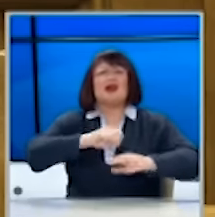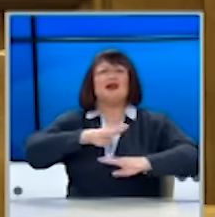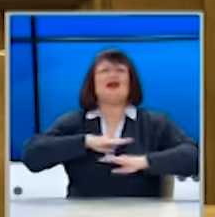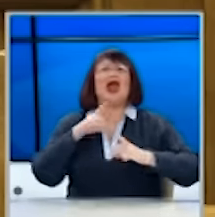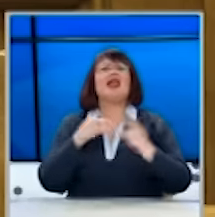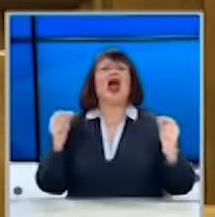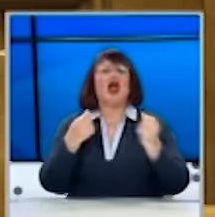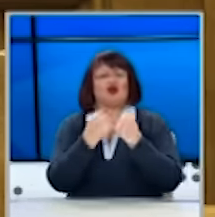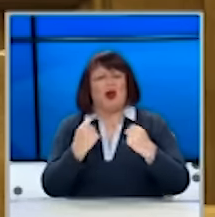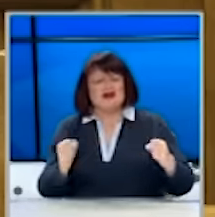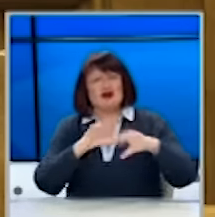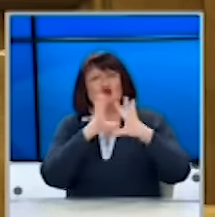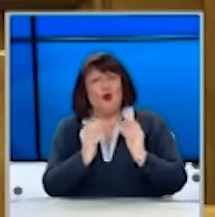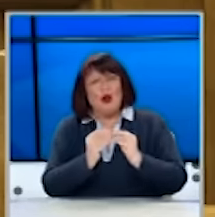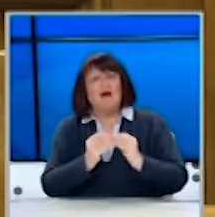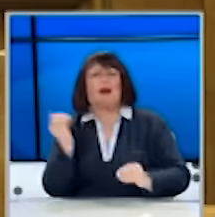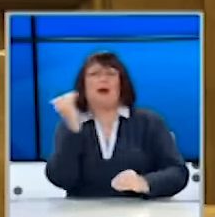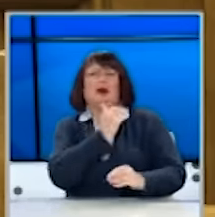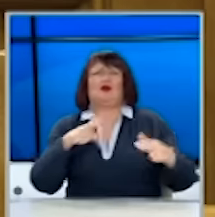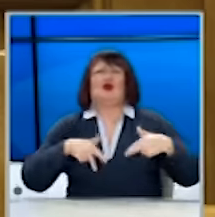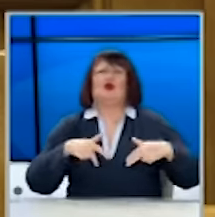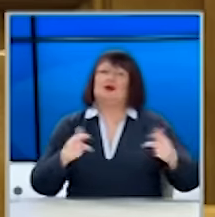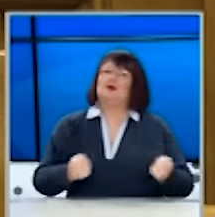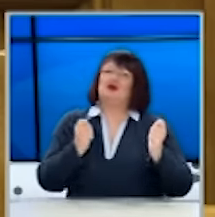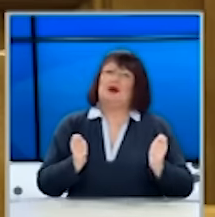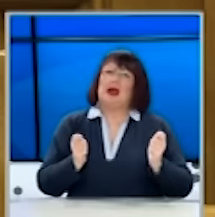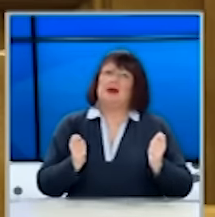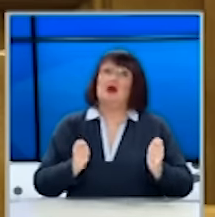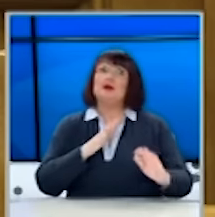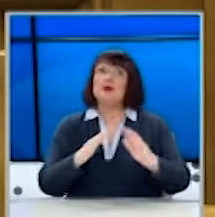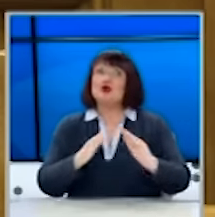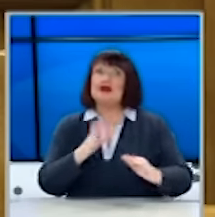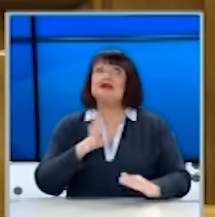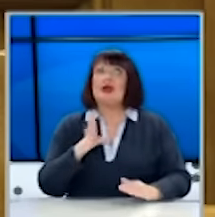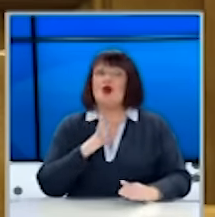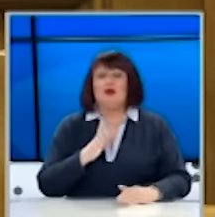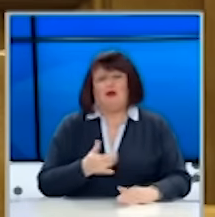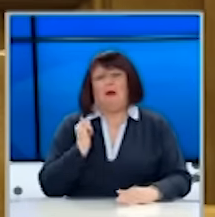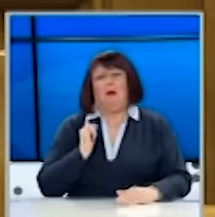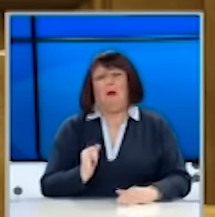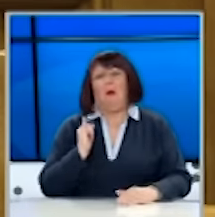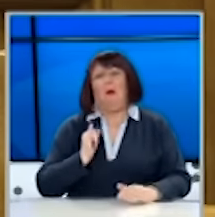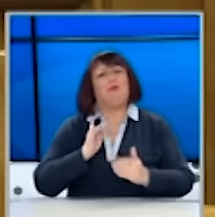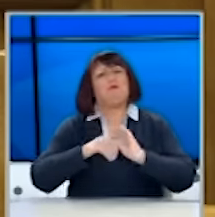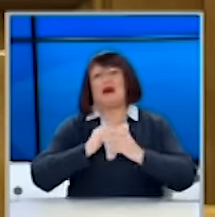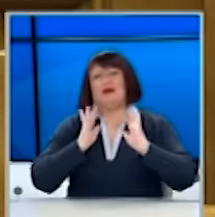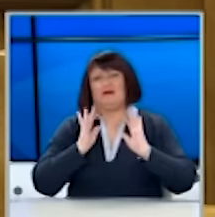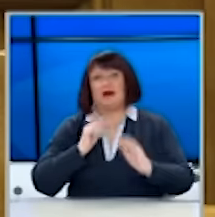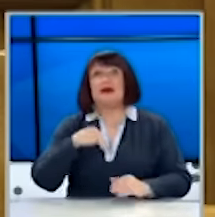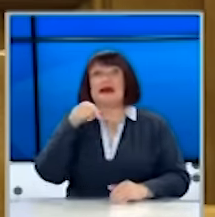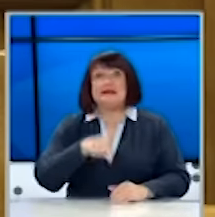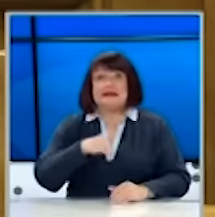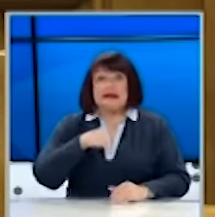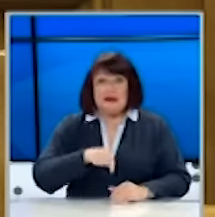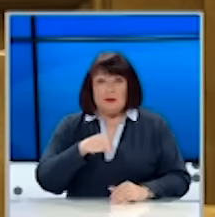ασχίσεις. Απέναντι λοιπόν σε όλους αυτούς τους ενόχους για τα κατασυρωήν εγκλήματα, έλαμψε και φέτος